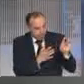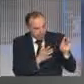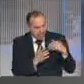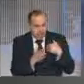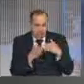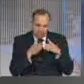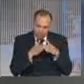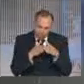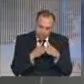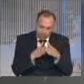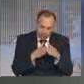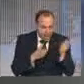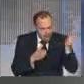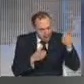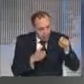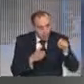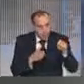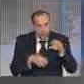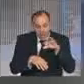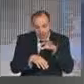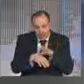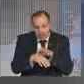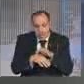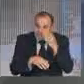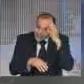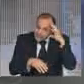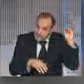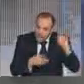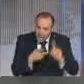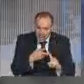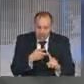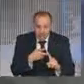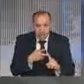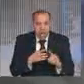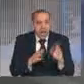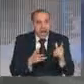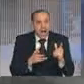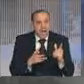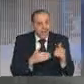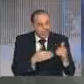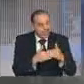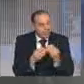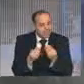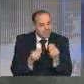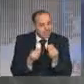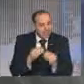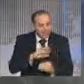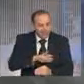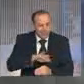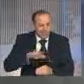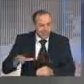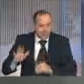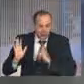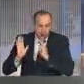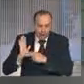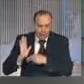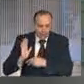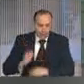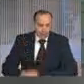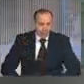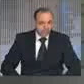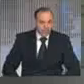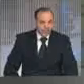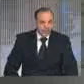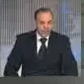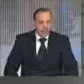ومطالب بضروره وجود اطباء اختصاص بصرف النظر عن الجانب سياسي لهذا القرار